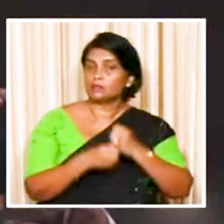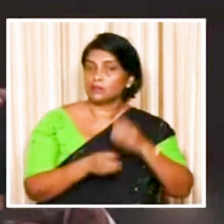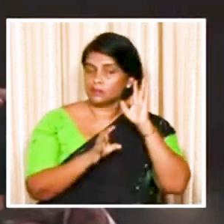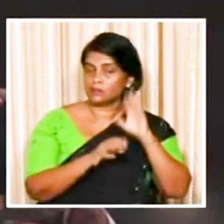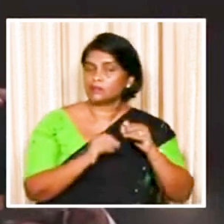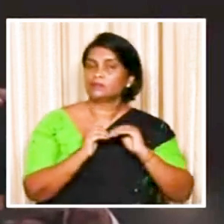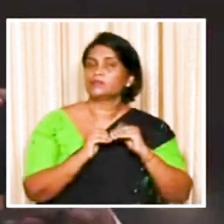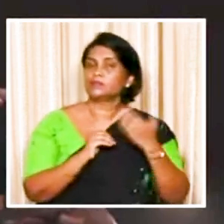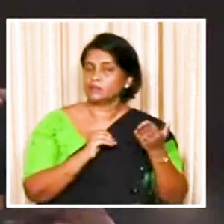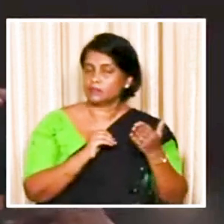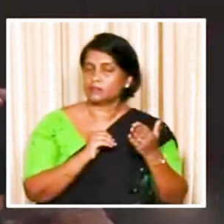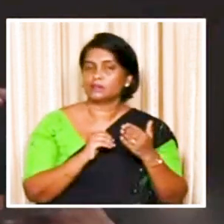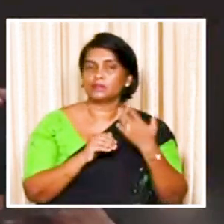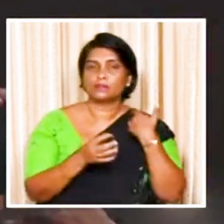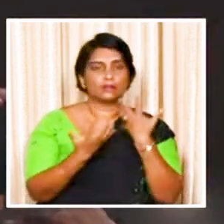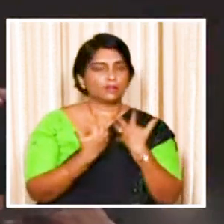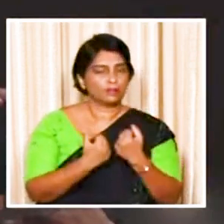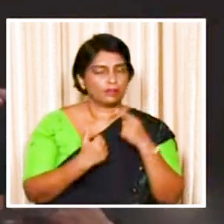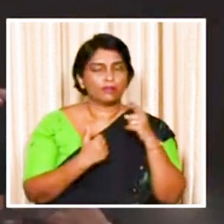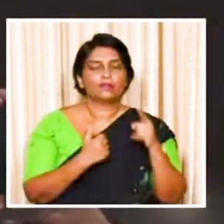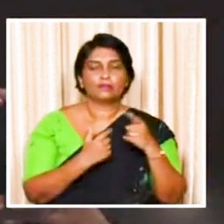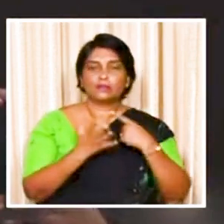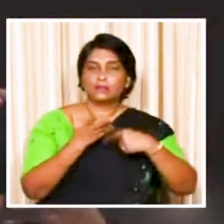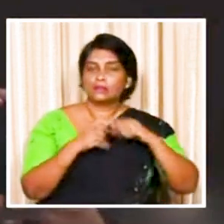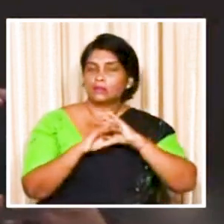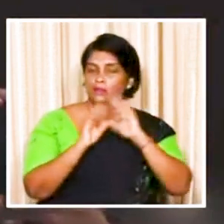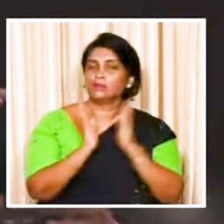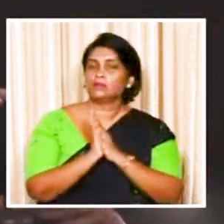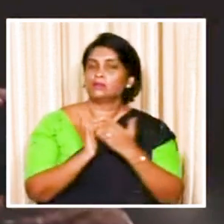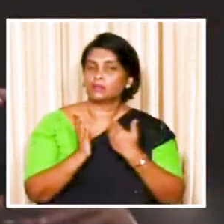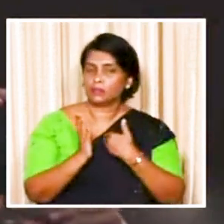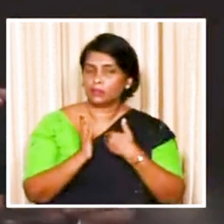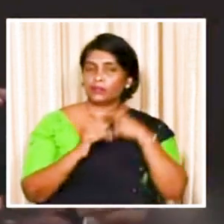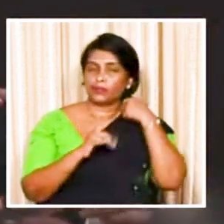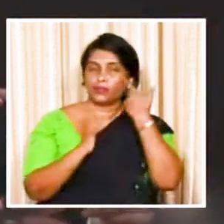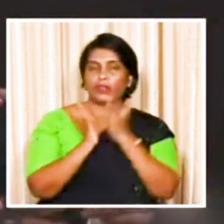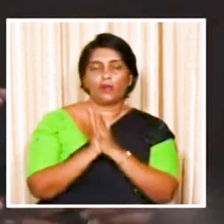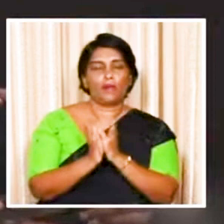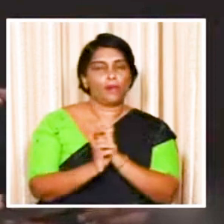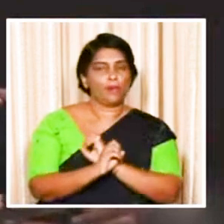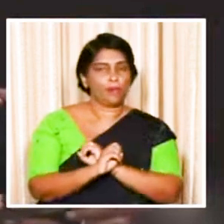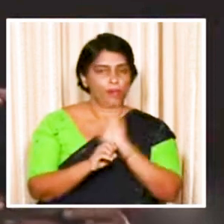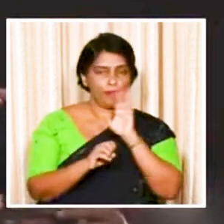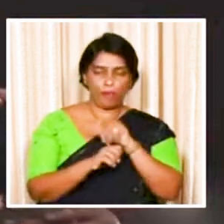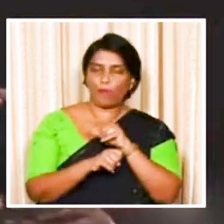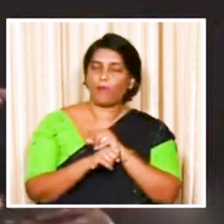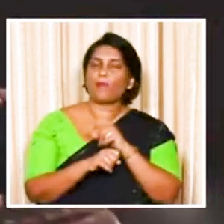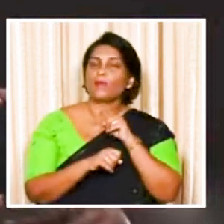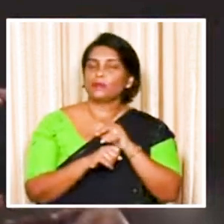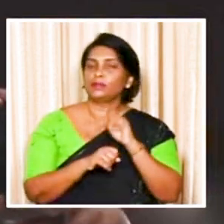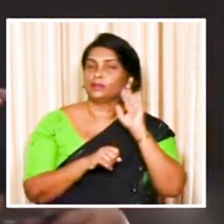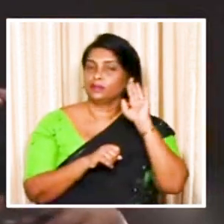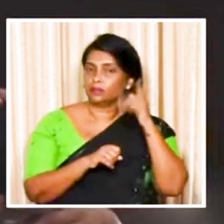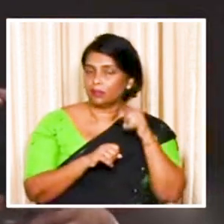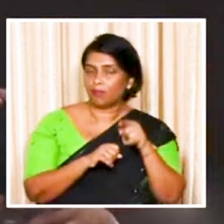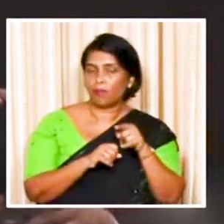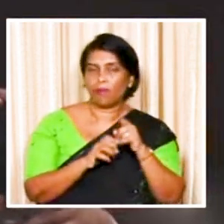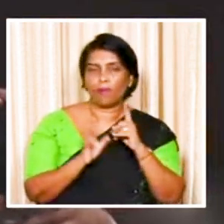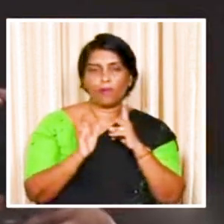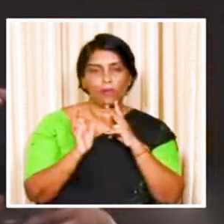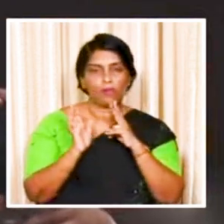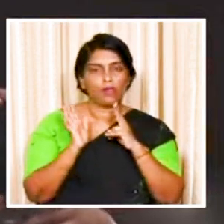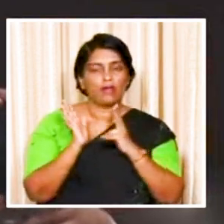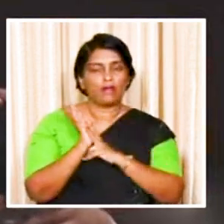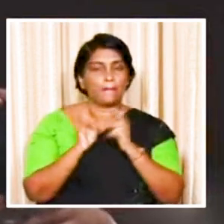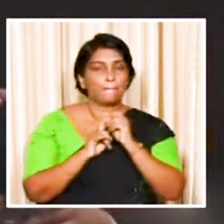மீட்கப்பட்ட பொருட்களை எனது முகநூலில் புகைப்படத்துடன் நிறைவே பதிவேற்றியிருந்தேன். தமிழீழ விடுதலை புலிகளின் தலைவர் வேலுப்பிள்ளை பிரபாகரன் அவர்களின் பிறந்த நாளான